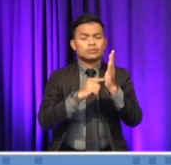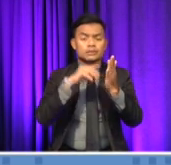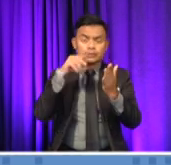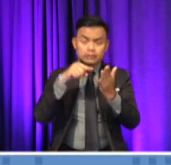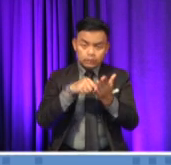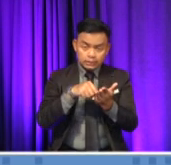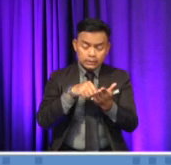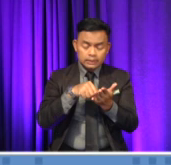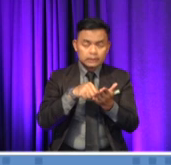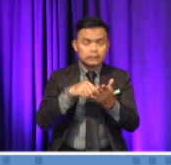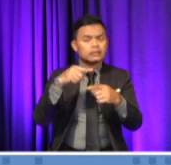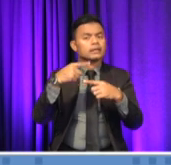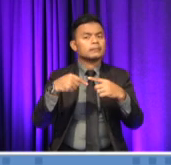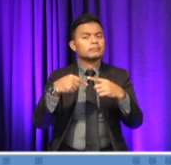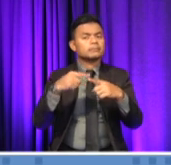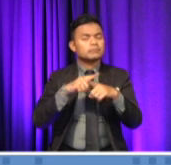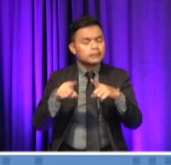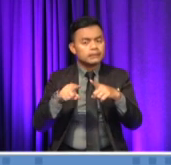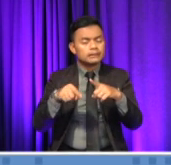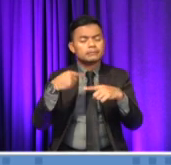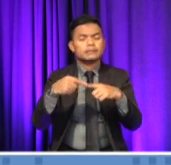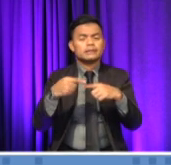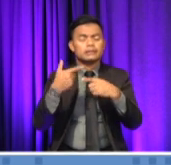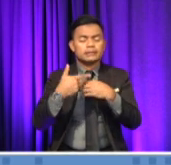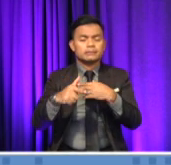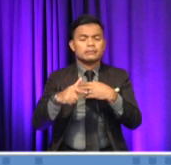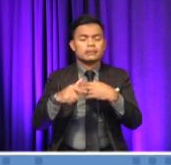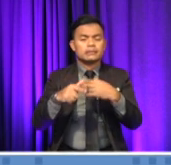akan mengalir apa ya